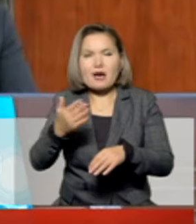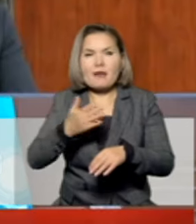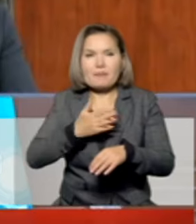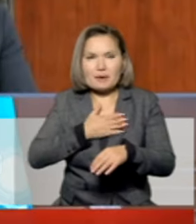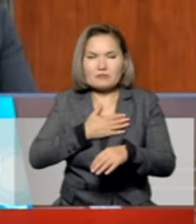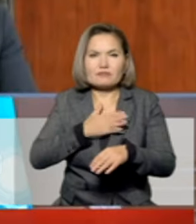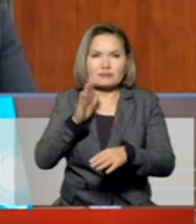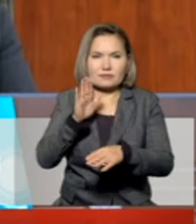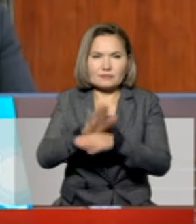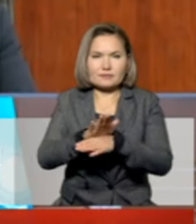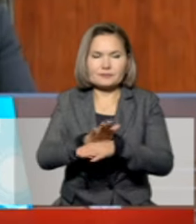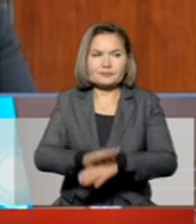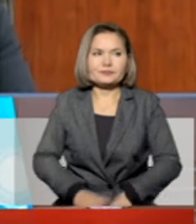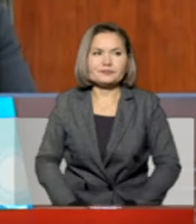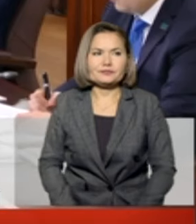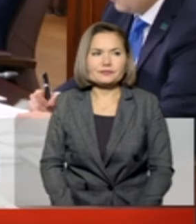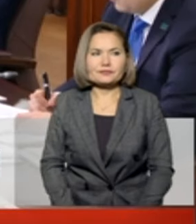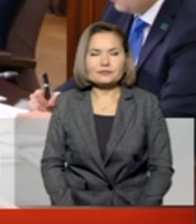қолдаймын.